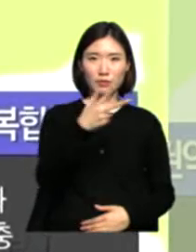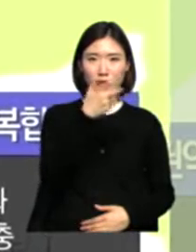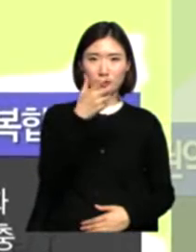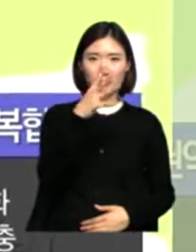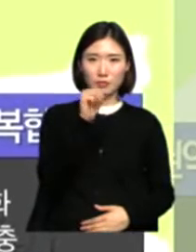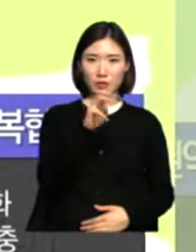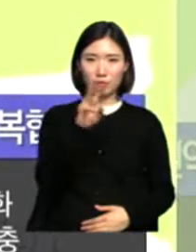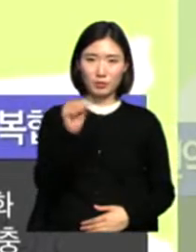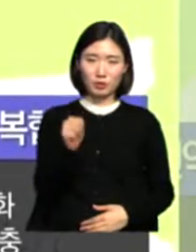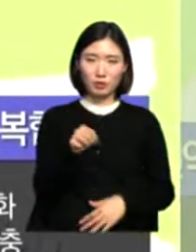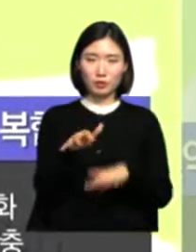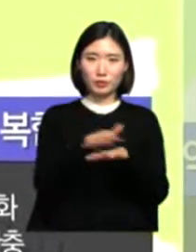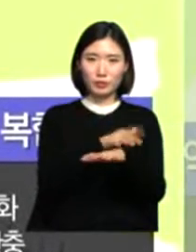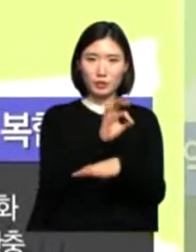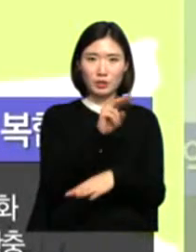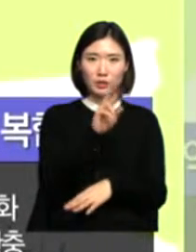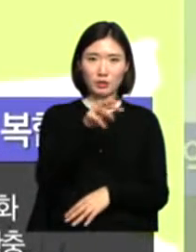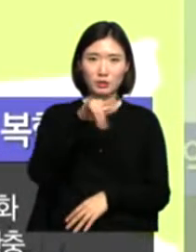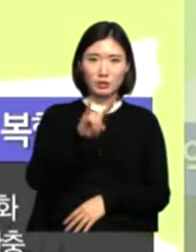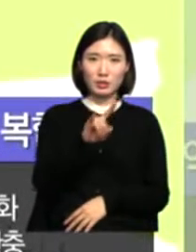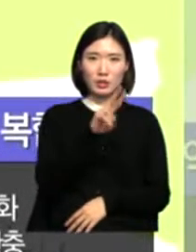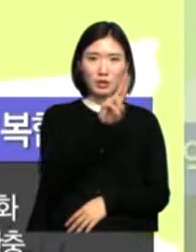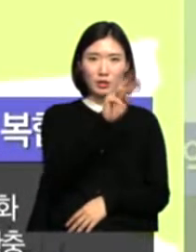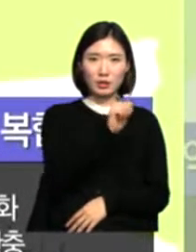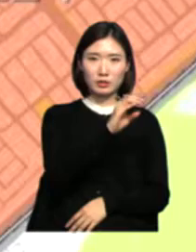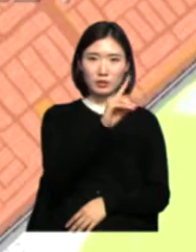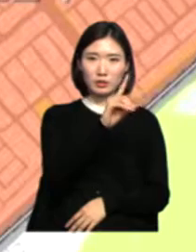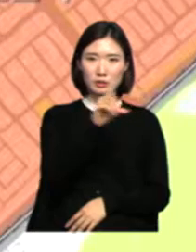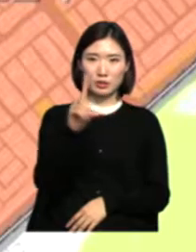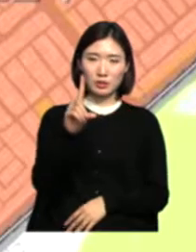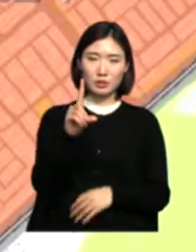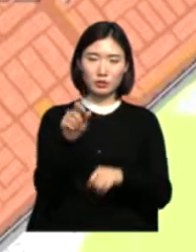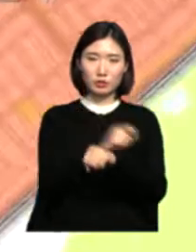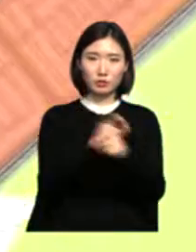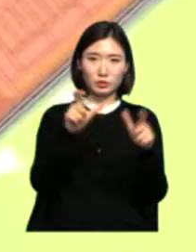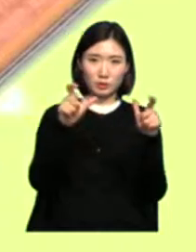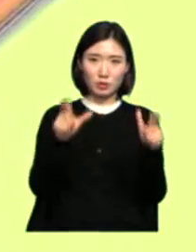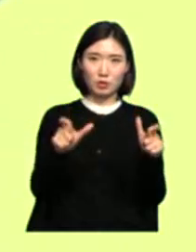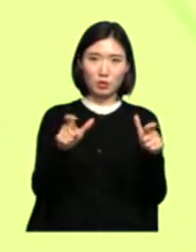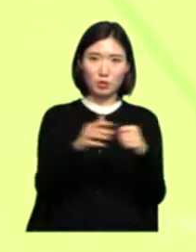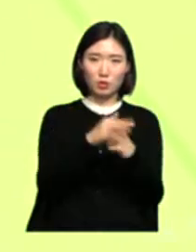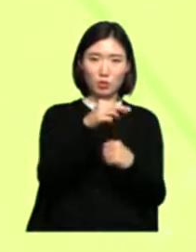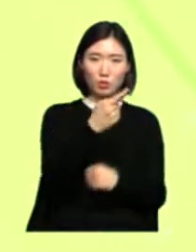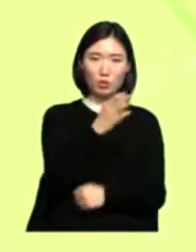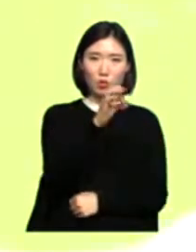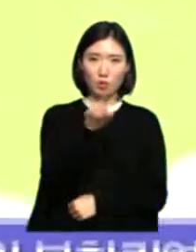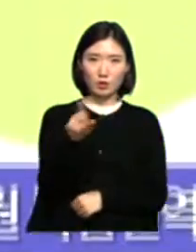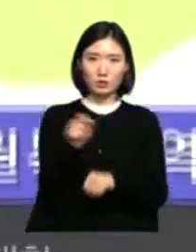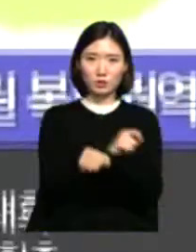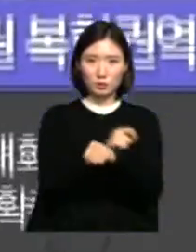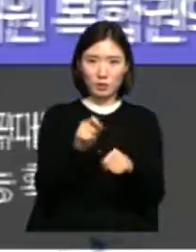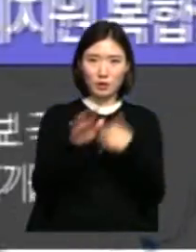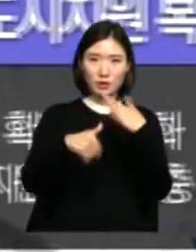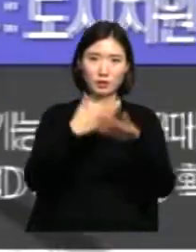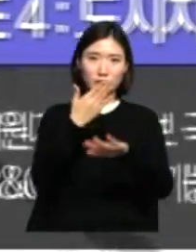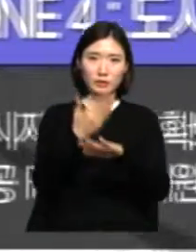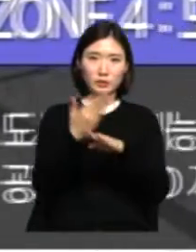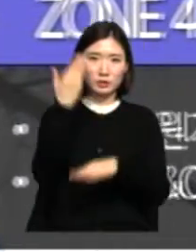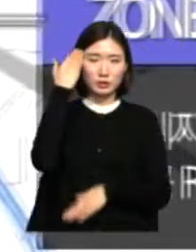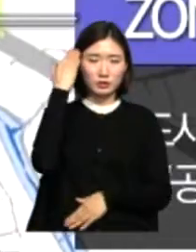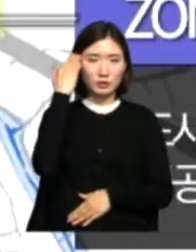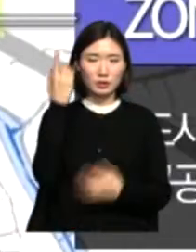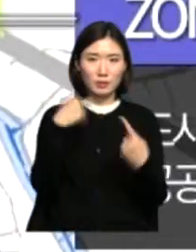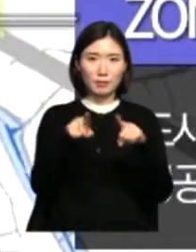370만여 제곱미터 규모인 양재 R&D 특구 위치도입니다. R&D 코어와 지역특화 혁신, 지식기반